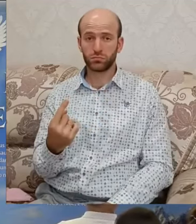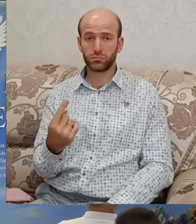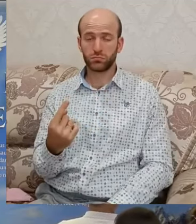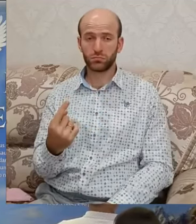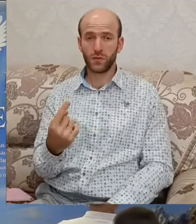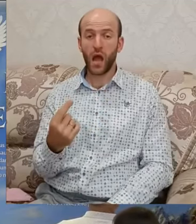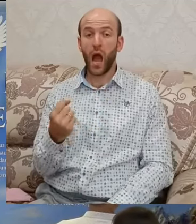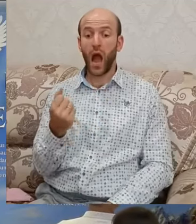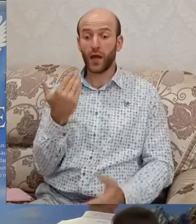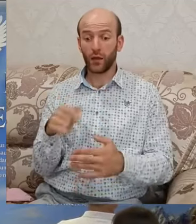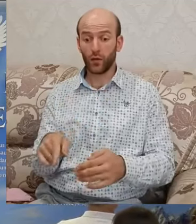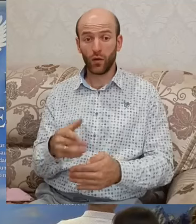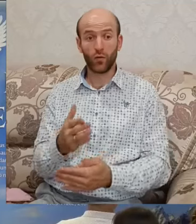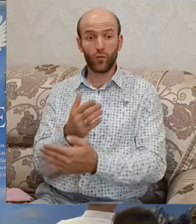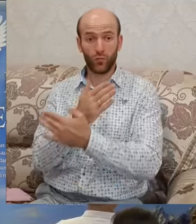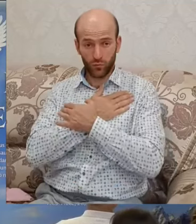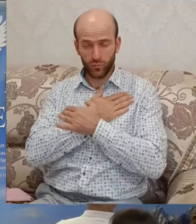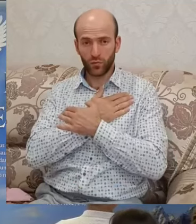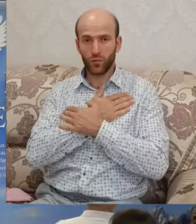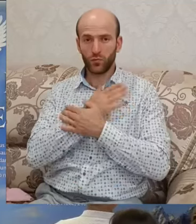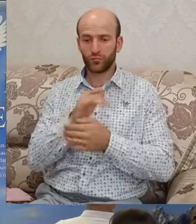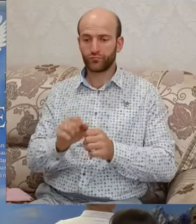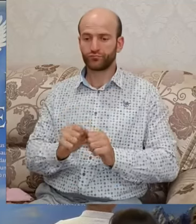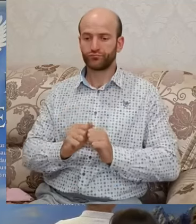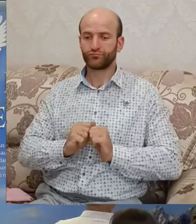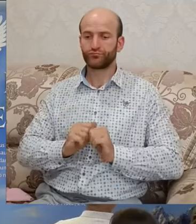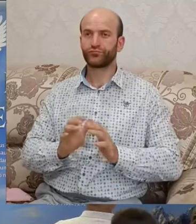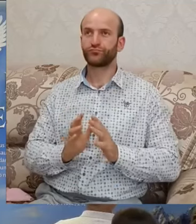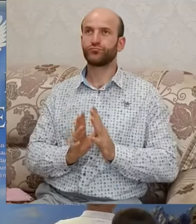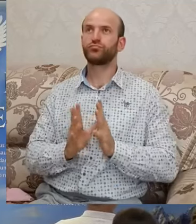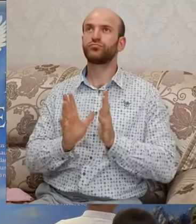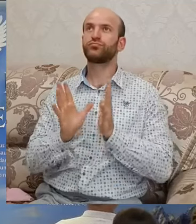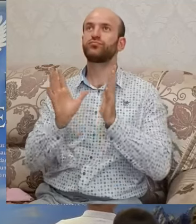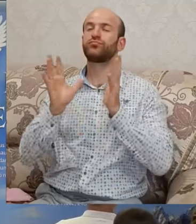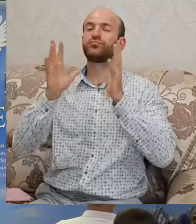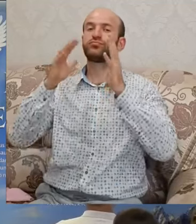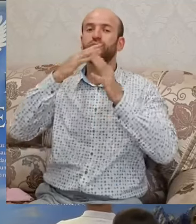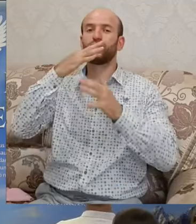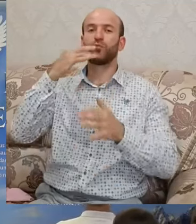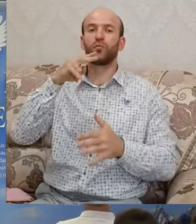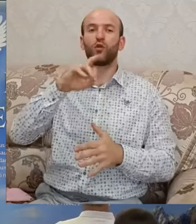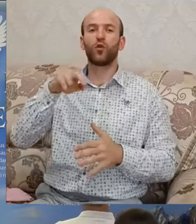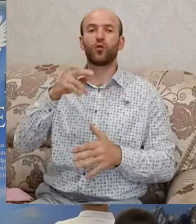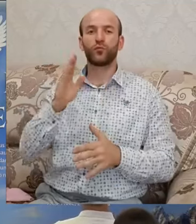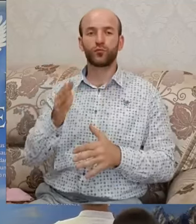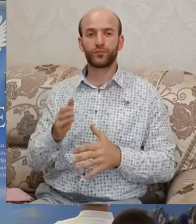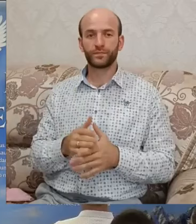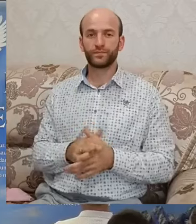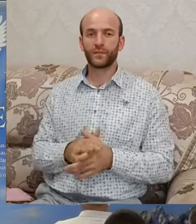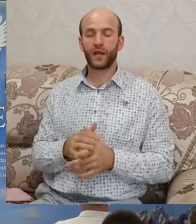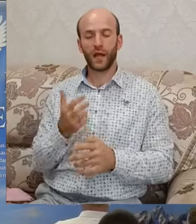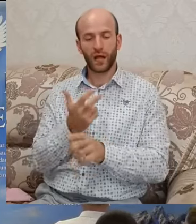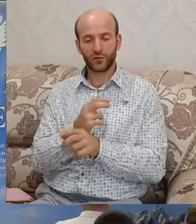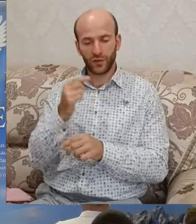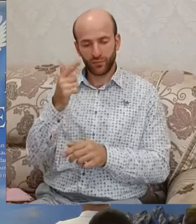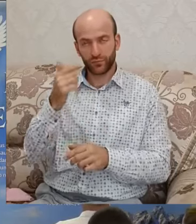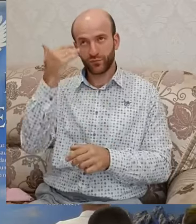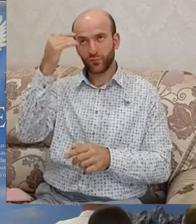miršta, а если умрёт, jis atneša daug vaisių. То принесёт много плода. Tai Viešpatie žodis. Это Господне